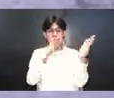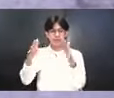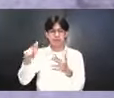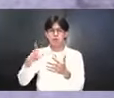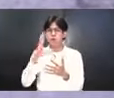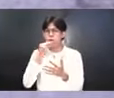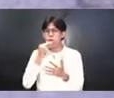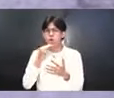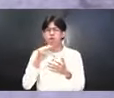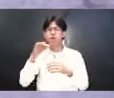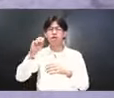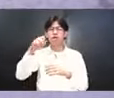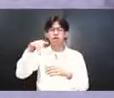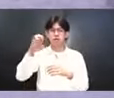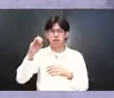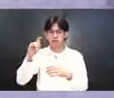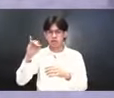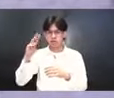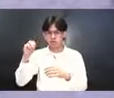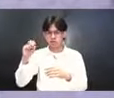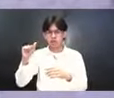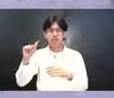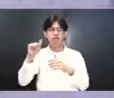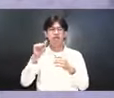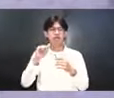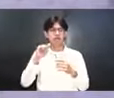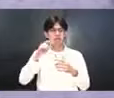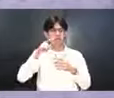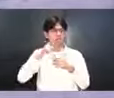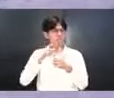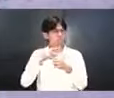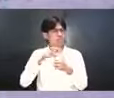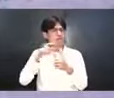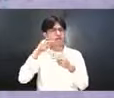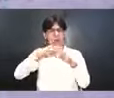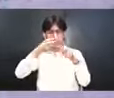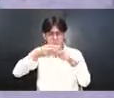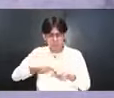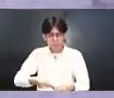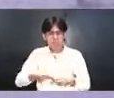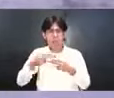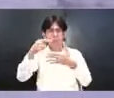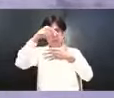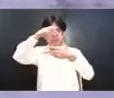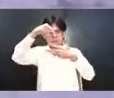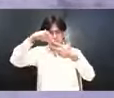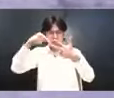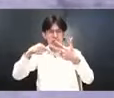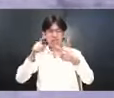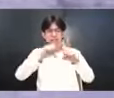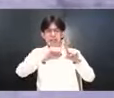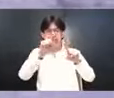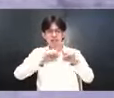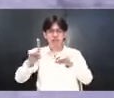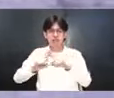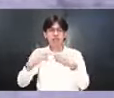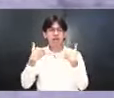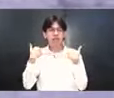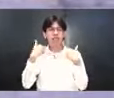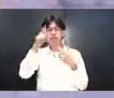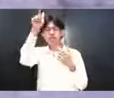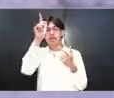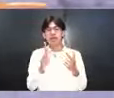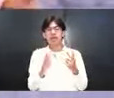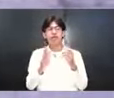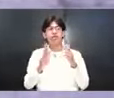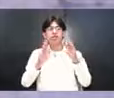ng Mesopotamia? Si Marduk, si Ishtar, si Anu. Tapos itong mga malalaking Diyos, may mga maliliit.